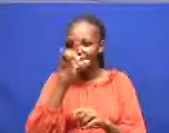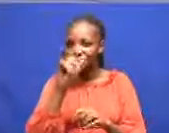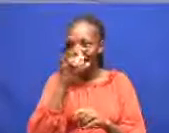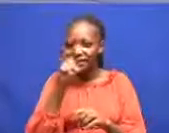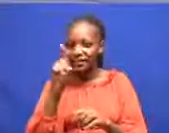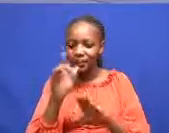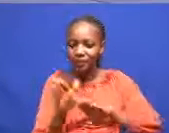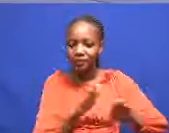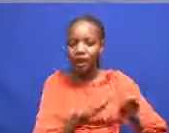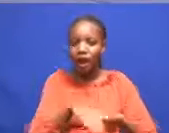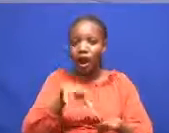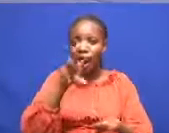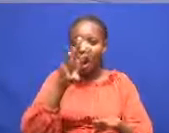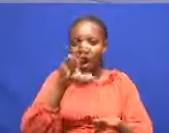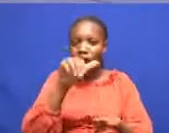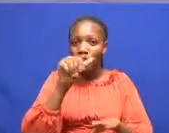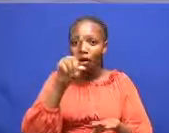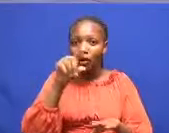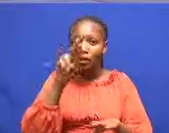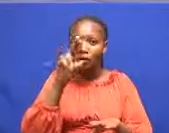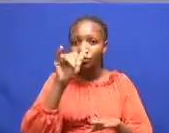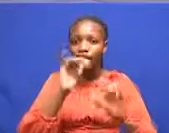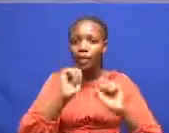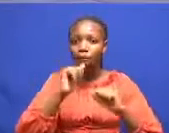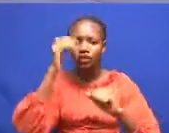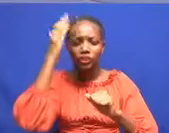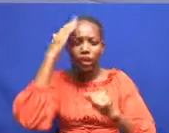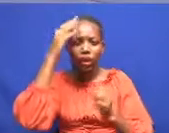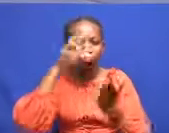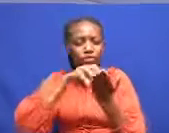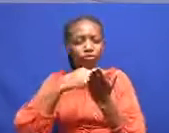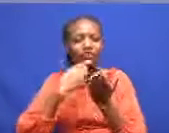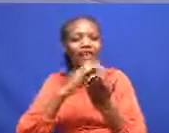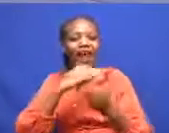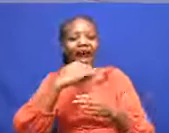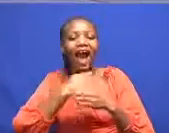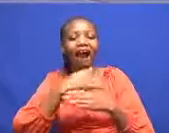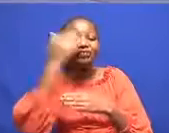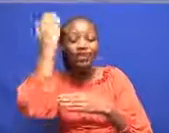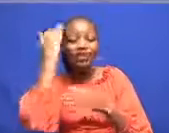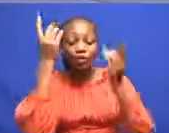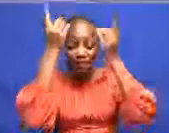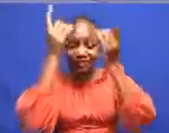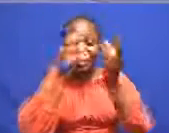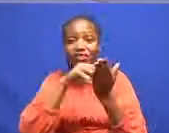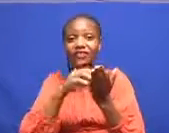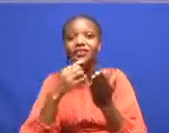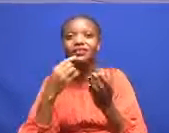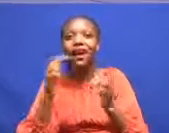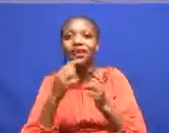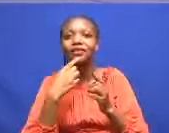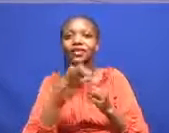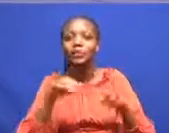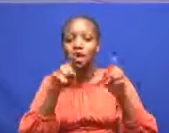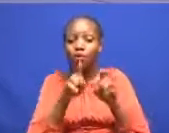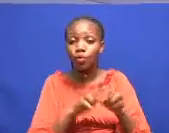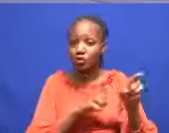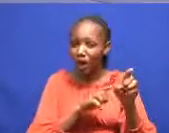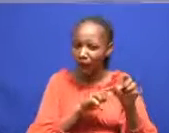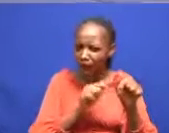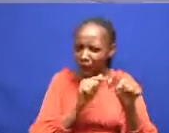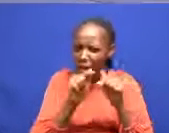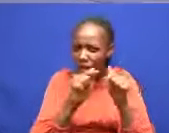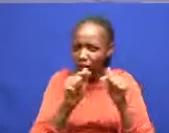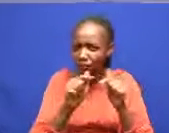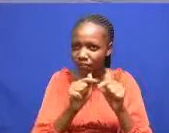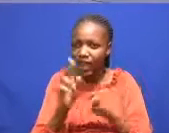John waluke atajua hattima Yake Kesho mahakama itakapoamua Kesi inayomkabili waluke alipatikana na hatia katika Kesi ya